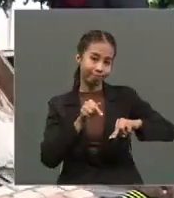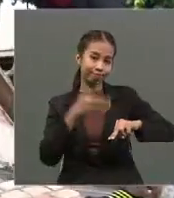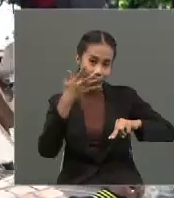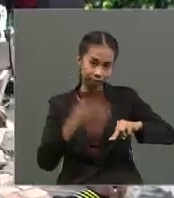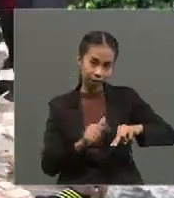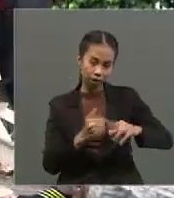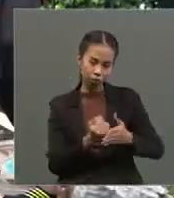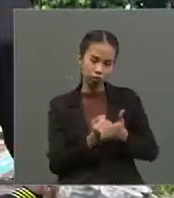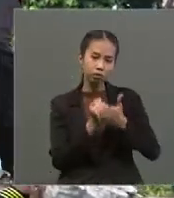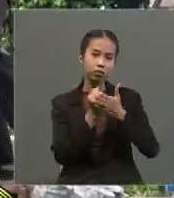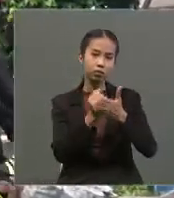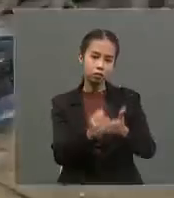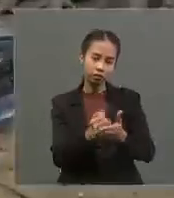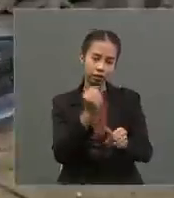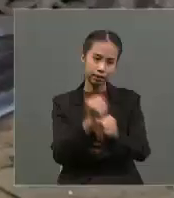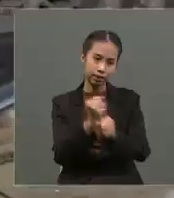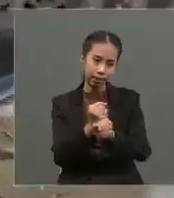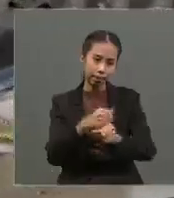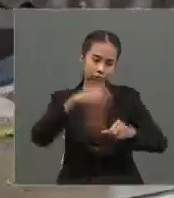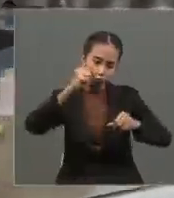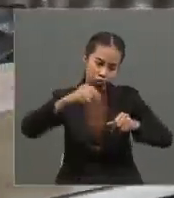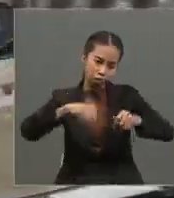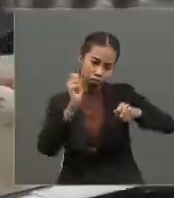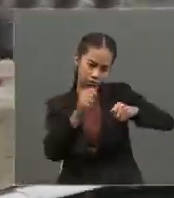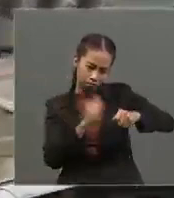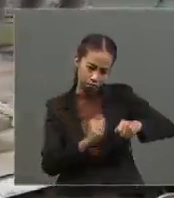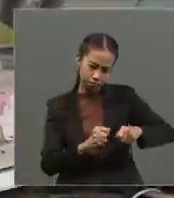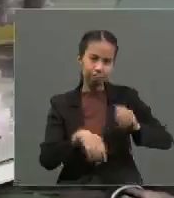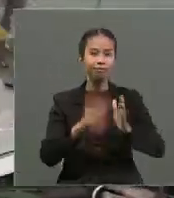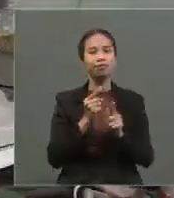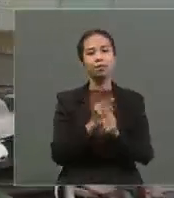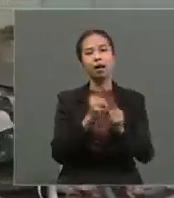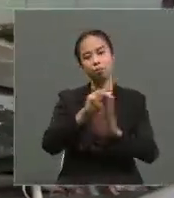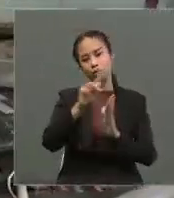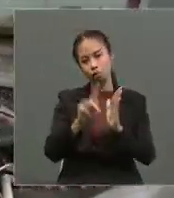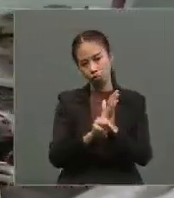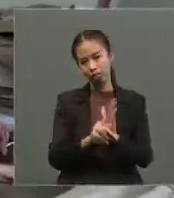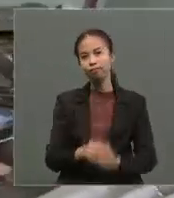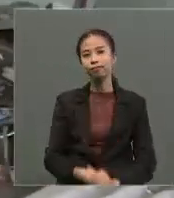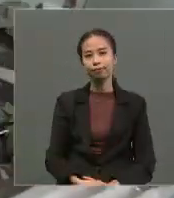ที่จะช่วยในการช่วยเหลือซ่อมแซมตามระเบียบของผู้ประสบภัยต่อไปครับ